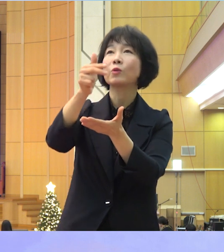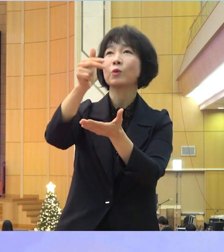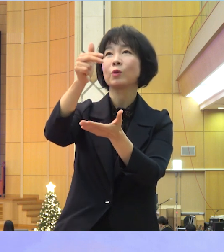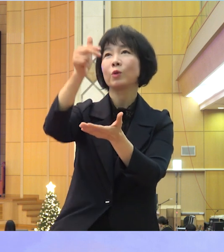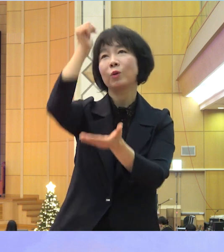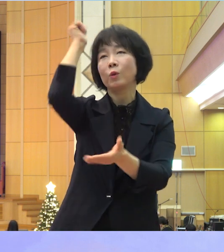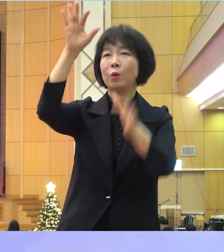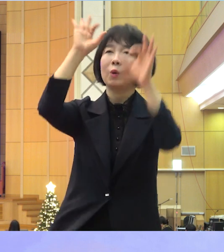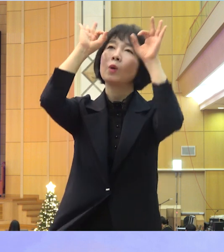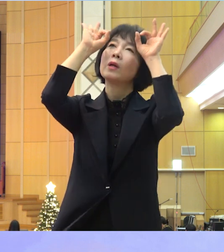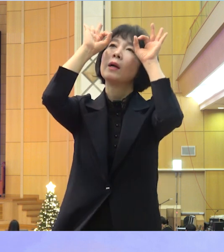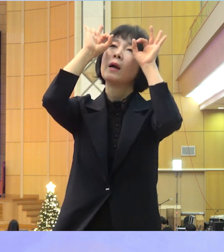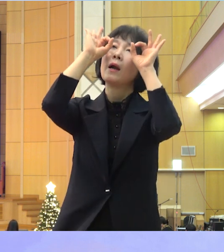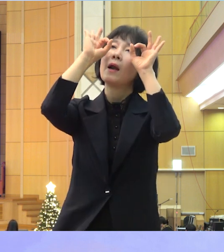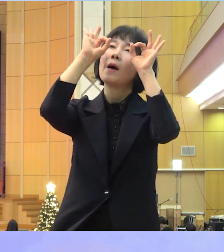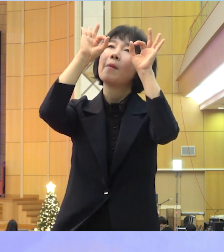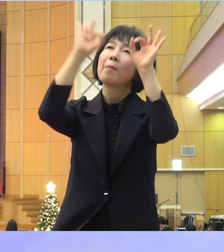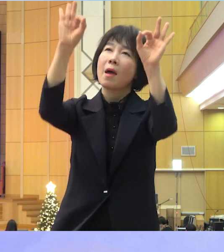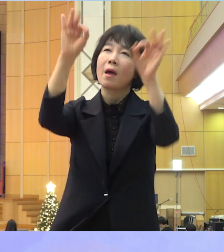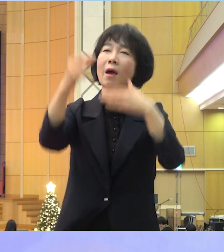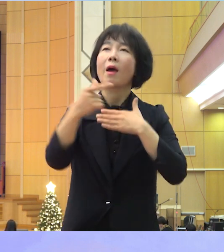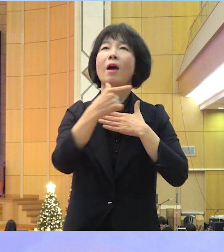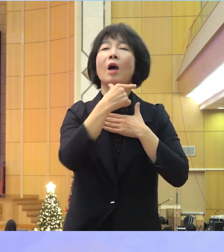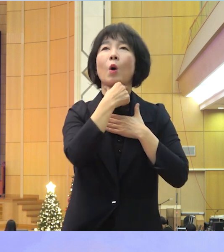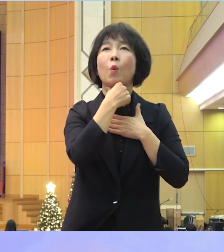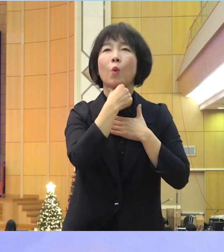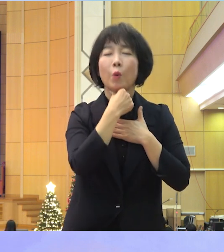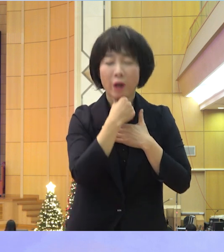영광의 주를